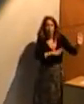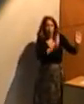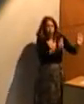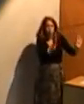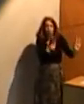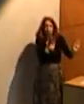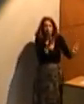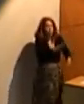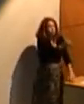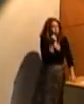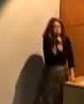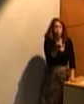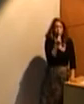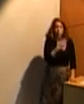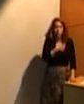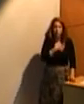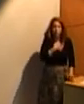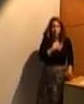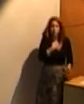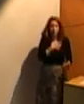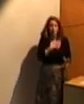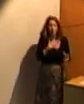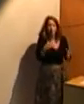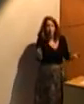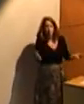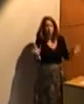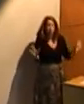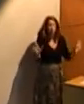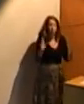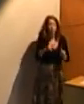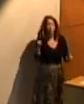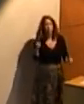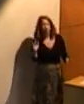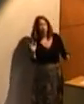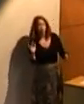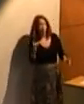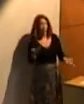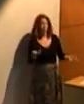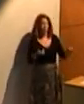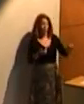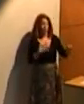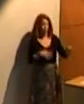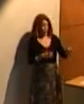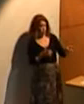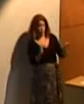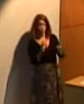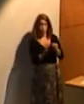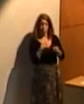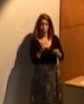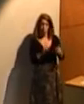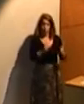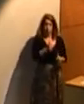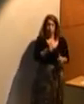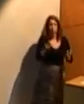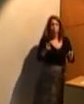inutilisables ou est-ce que j'accepte de manière un petit peu cynique de pouvoir avoir un pouvoir sur autrui même un pouvoir